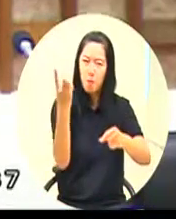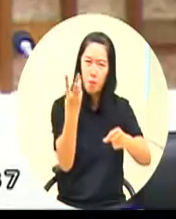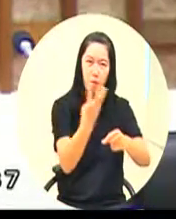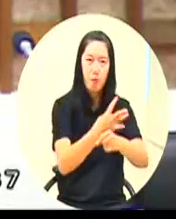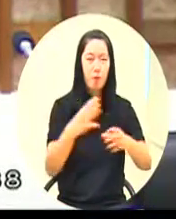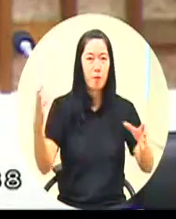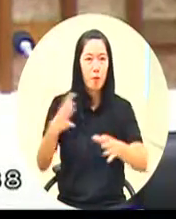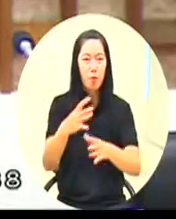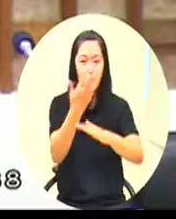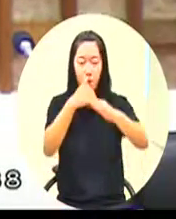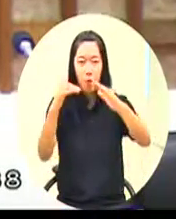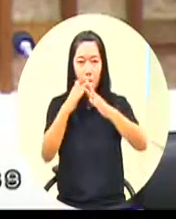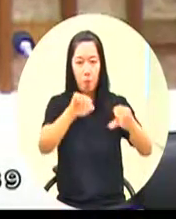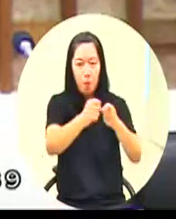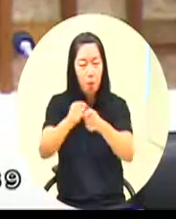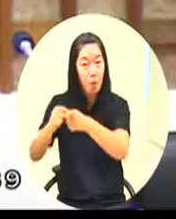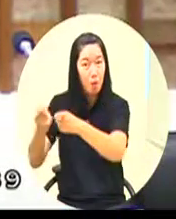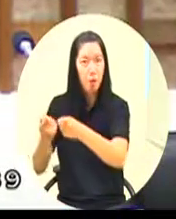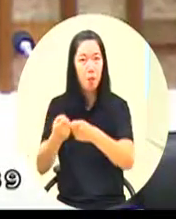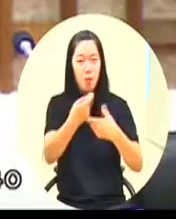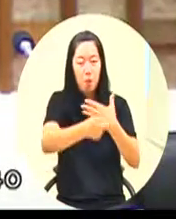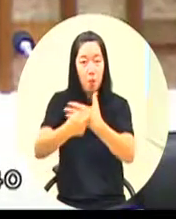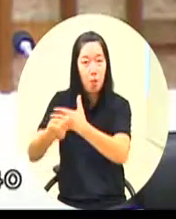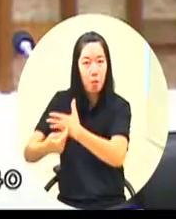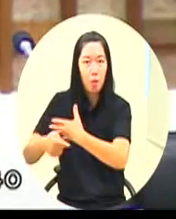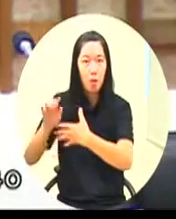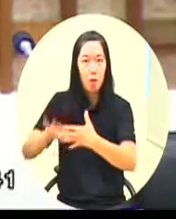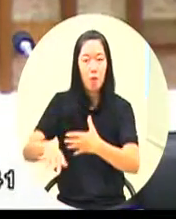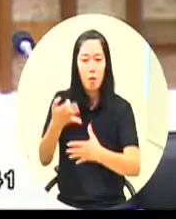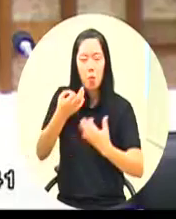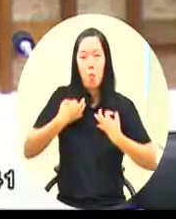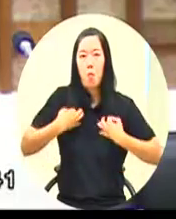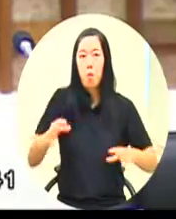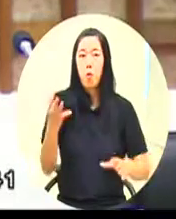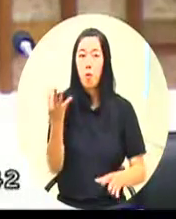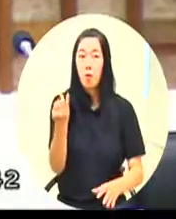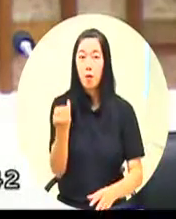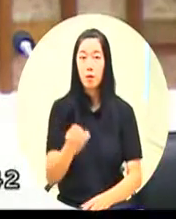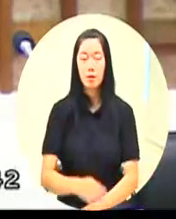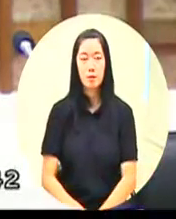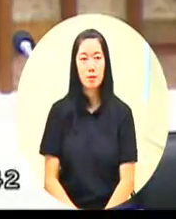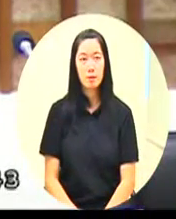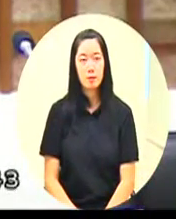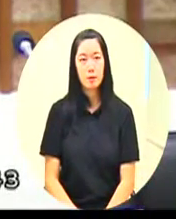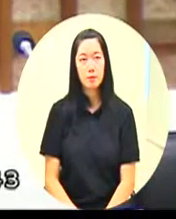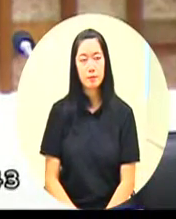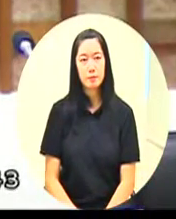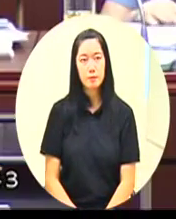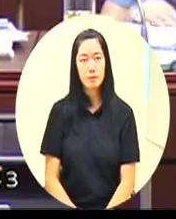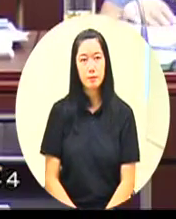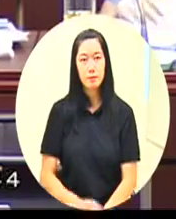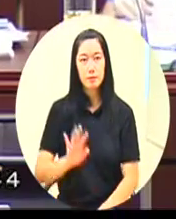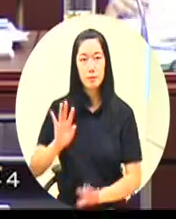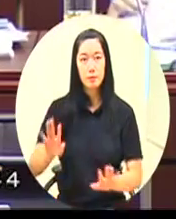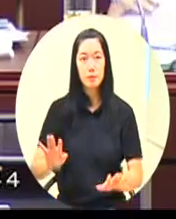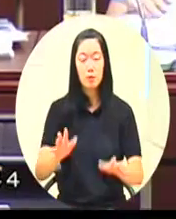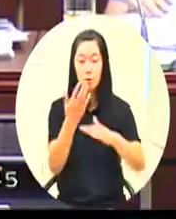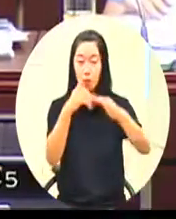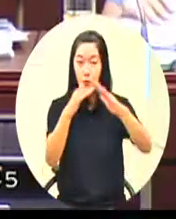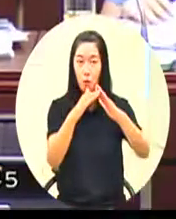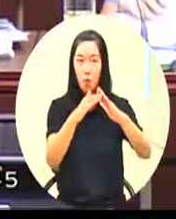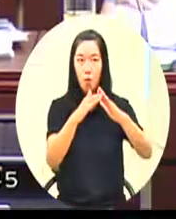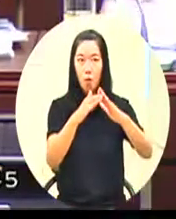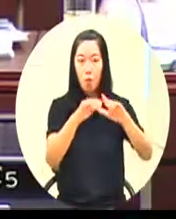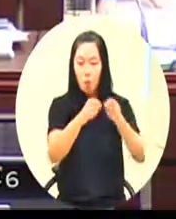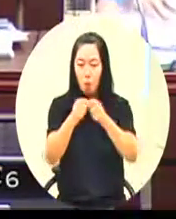的学校严重的伤害，到底我们的灾损经费呈现出来是多少？ 我们的所有的学校受灾损